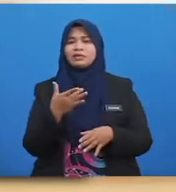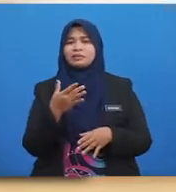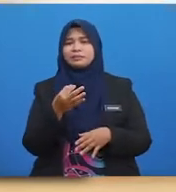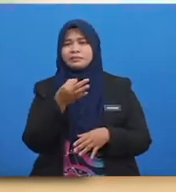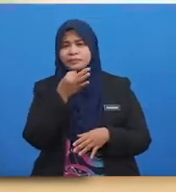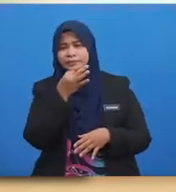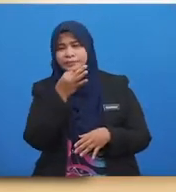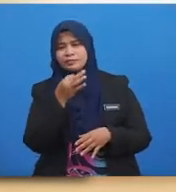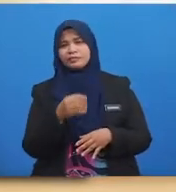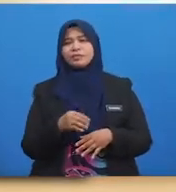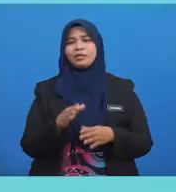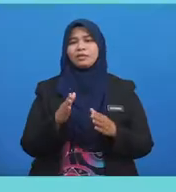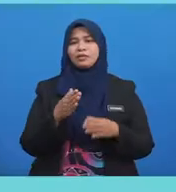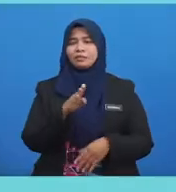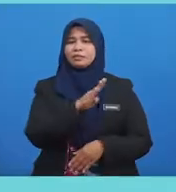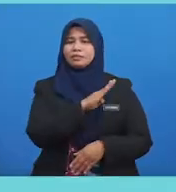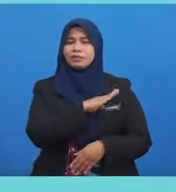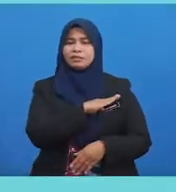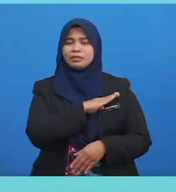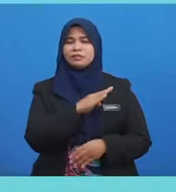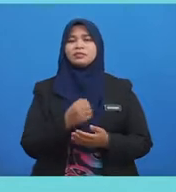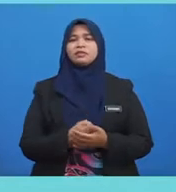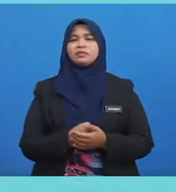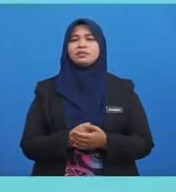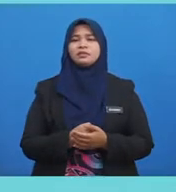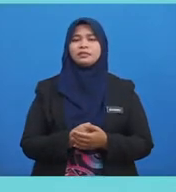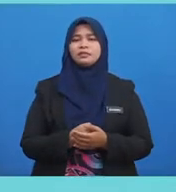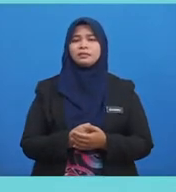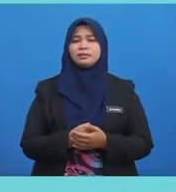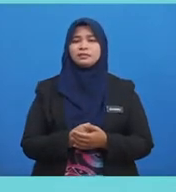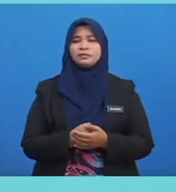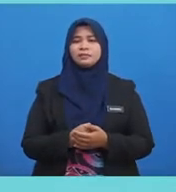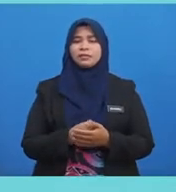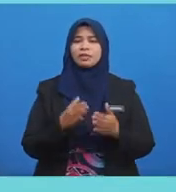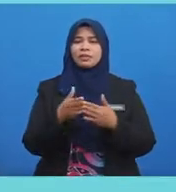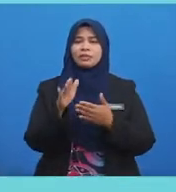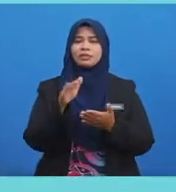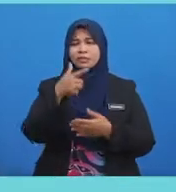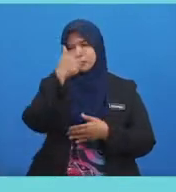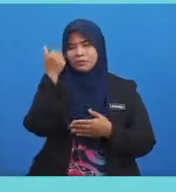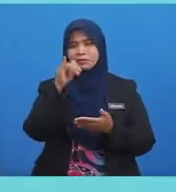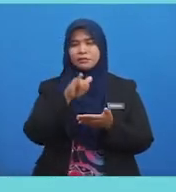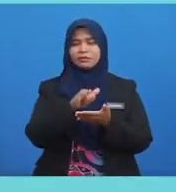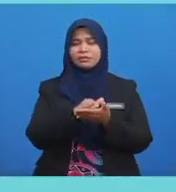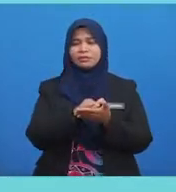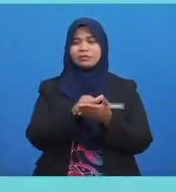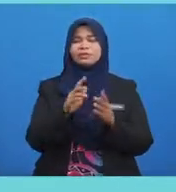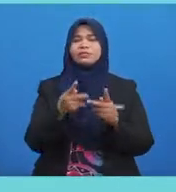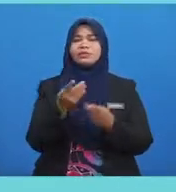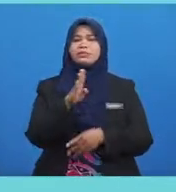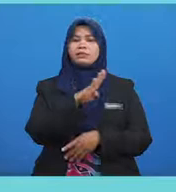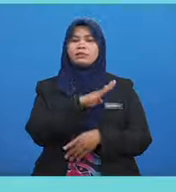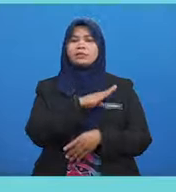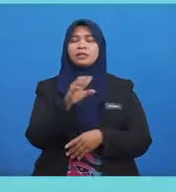tentera Australia di Sarawak. Oleh sebab itu, pihak British mengambil keputusan untuk